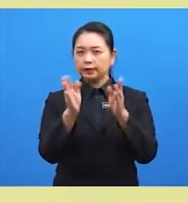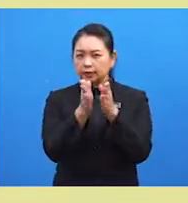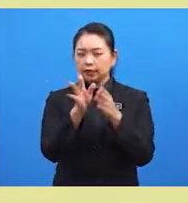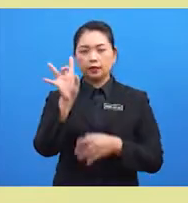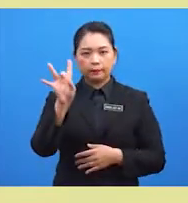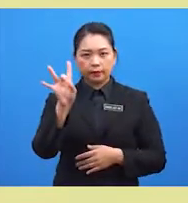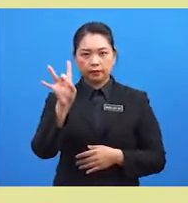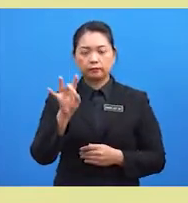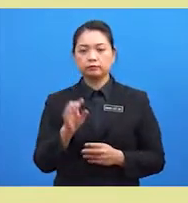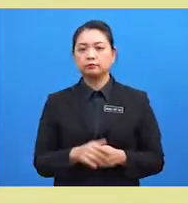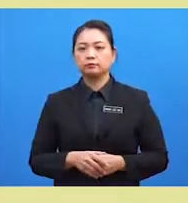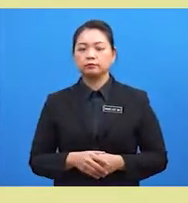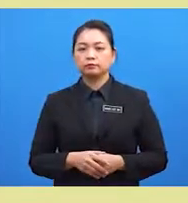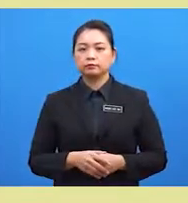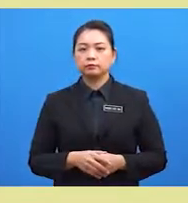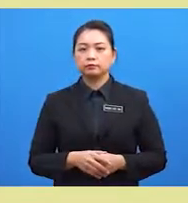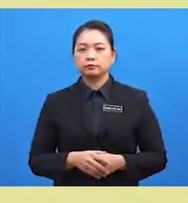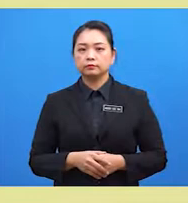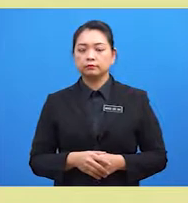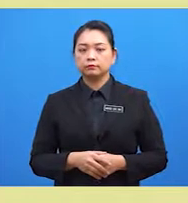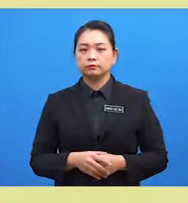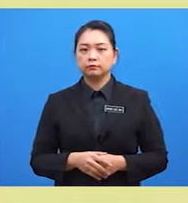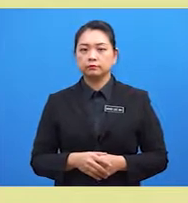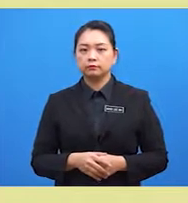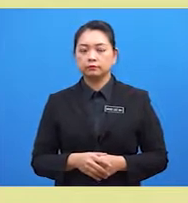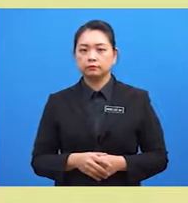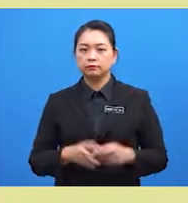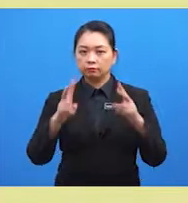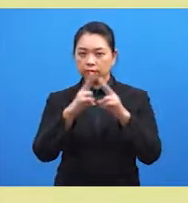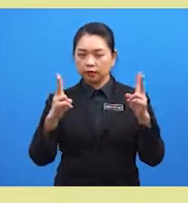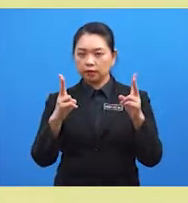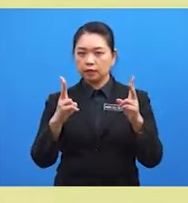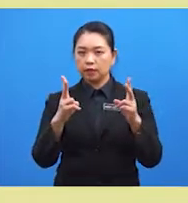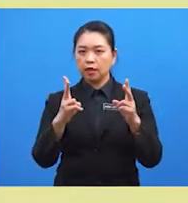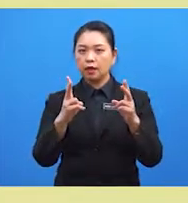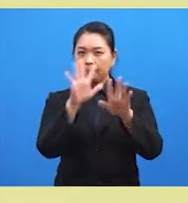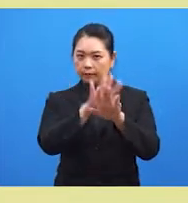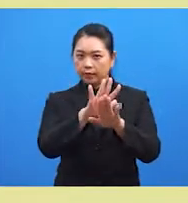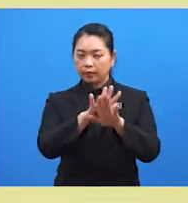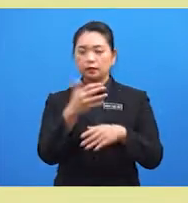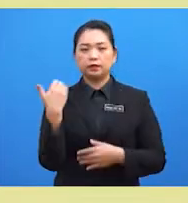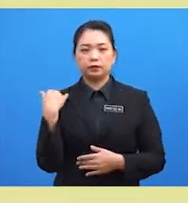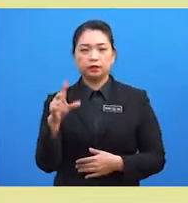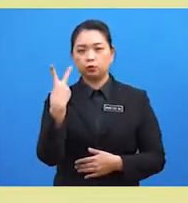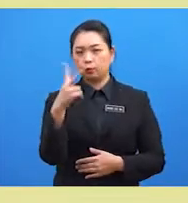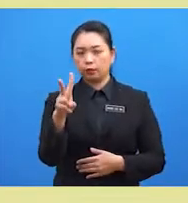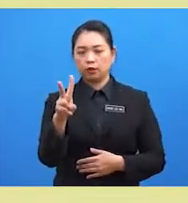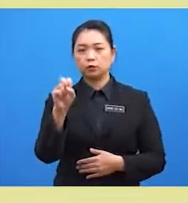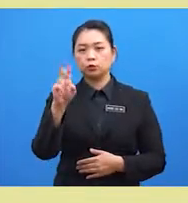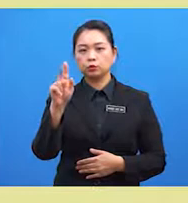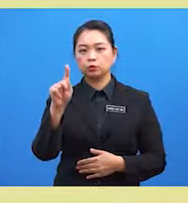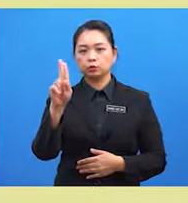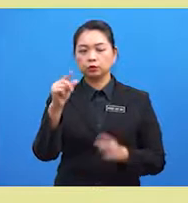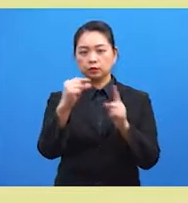kata, manakala bilangan suku kata yang paling banyak ialah 12 suku kata